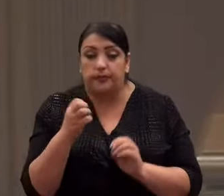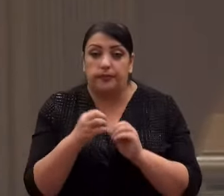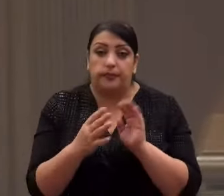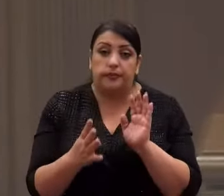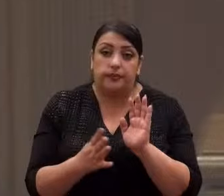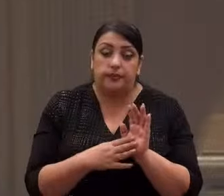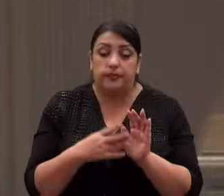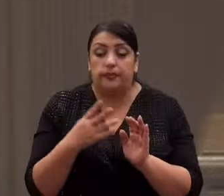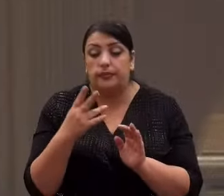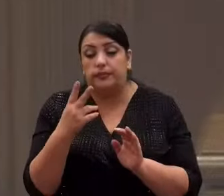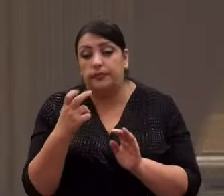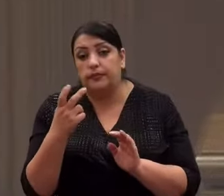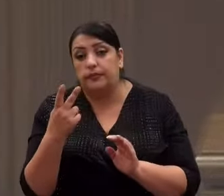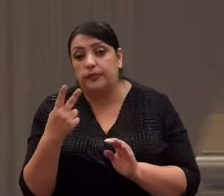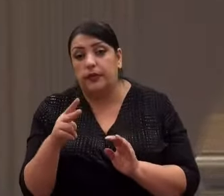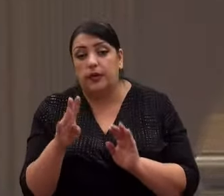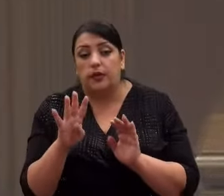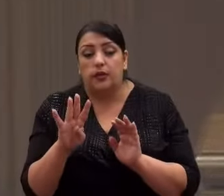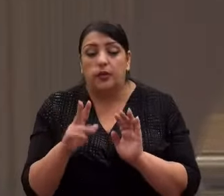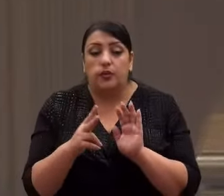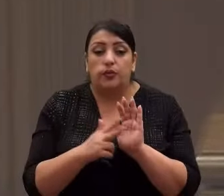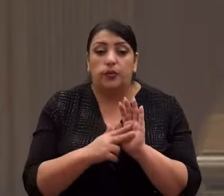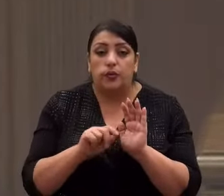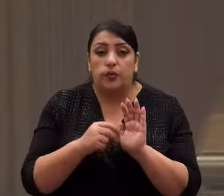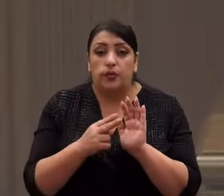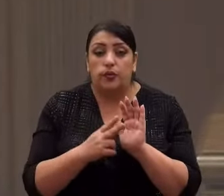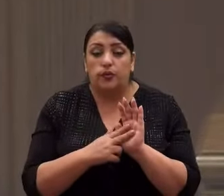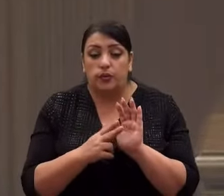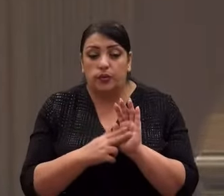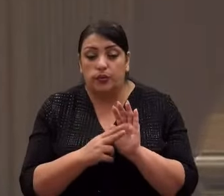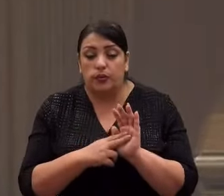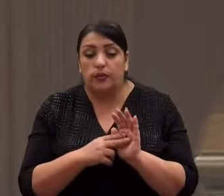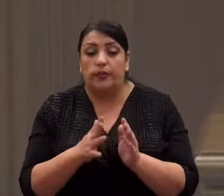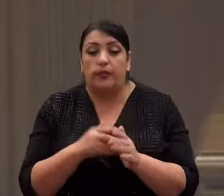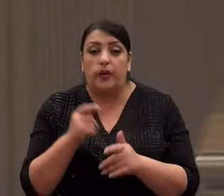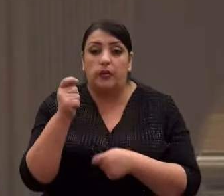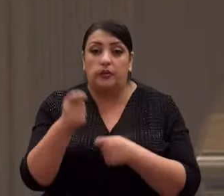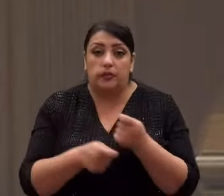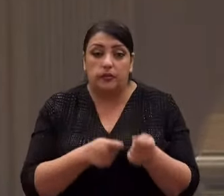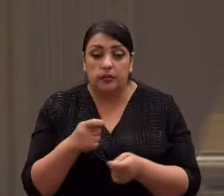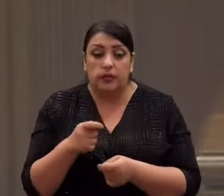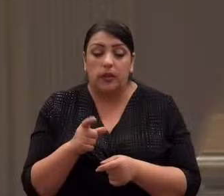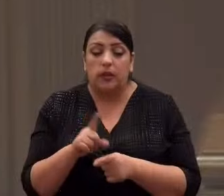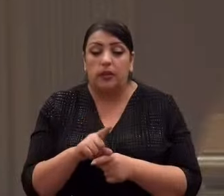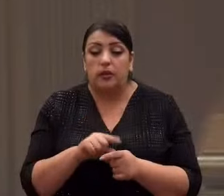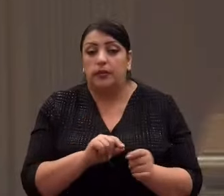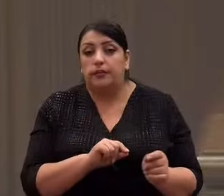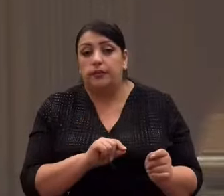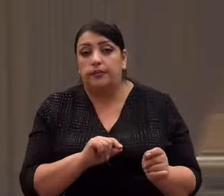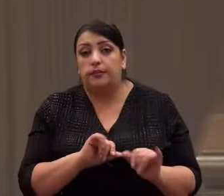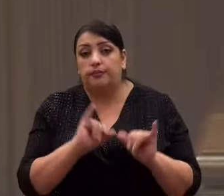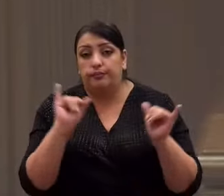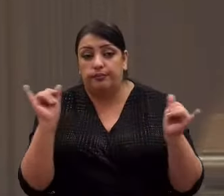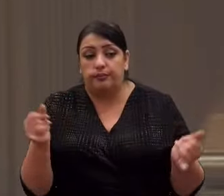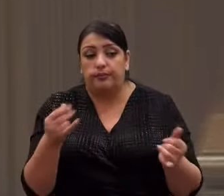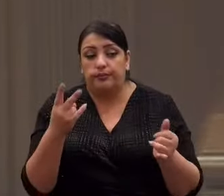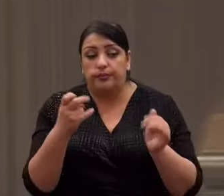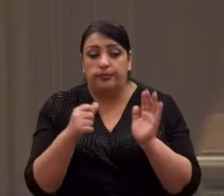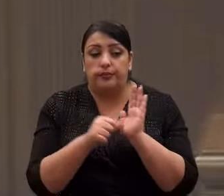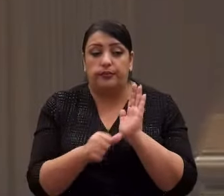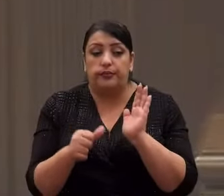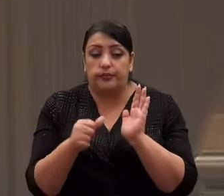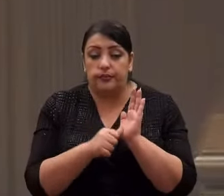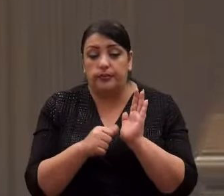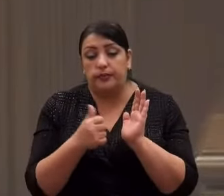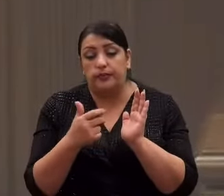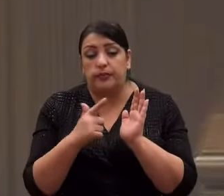կամ 24.8%-ով ավելի վարույթներ, իսկ ավարտված վարույթների քանակը աճել է 266-ով կամ